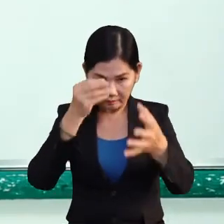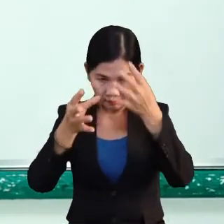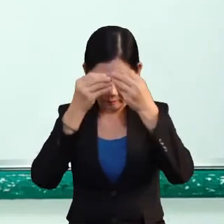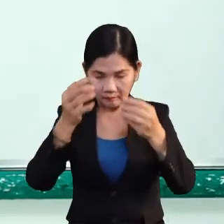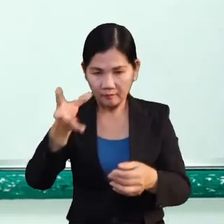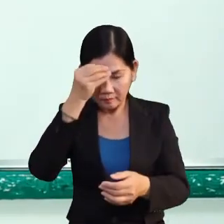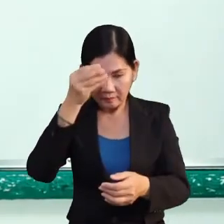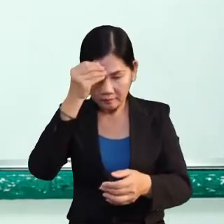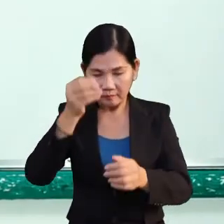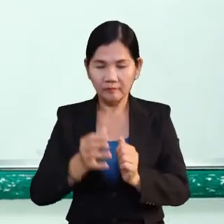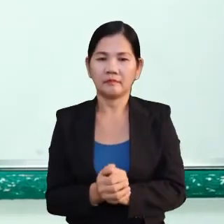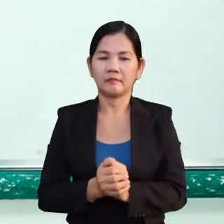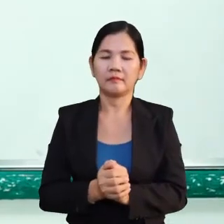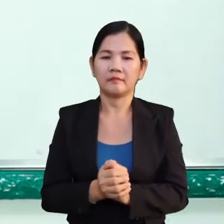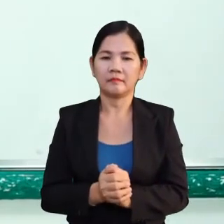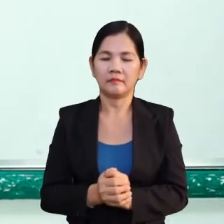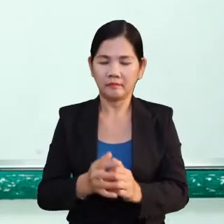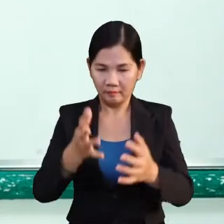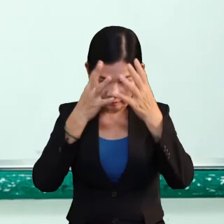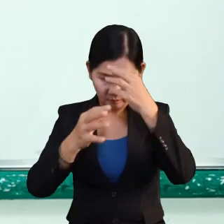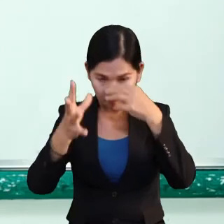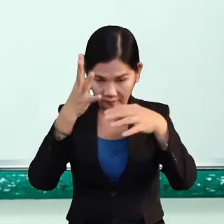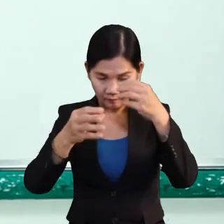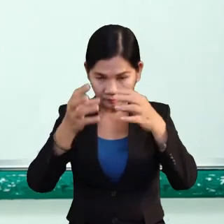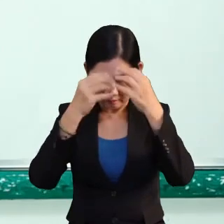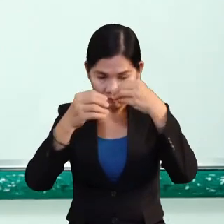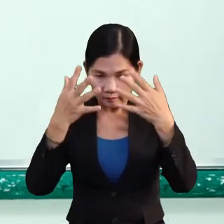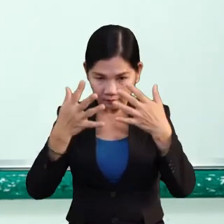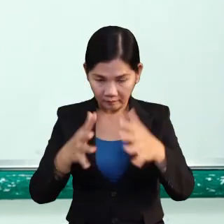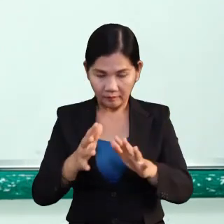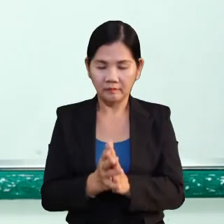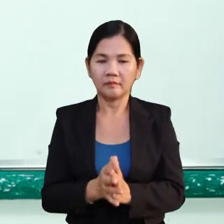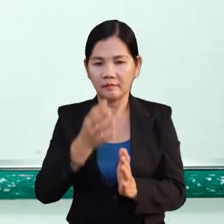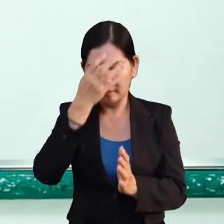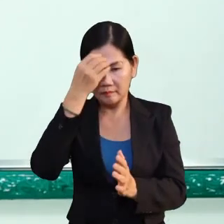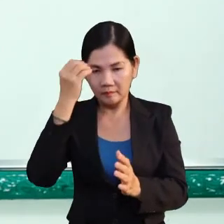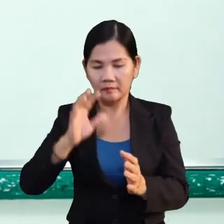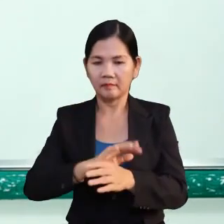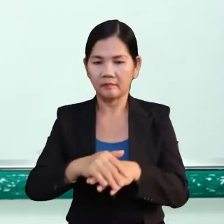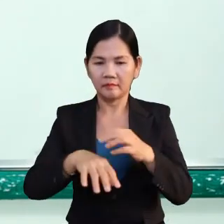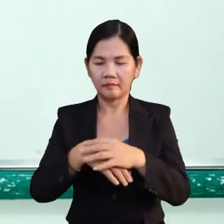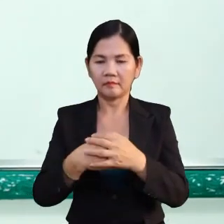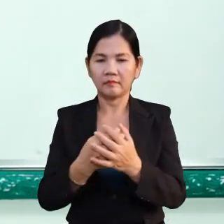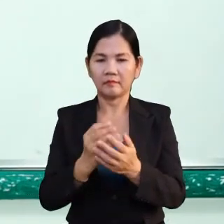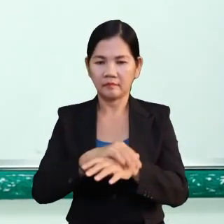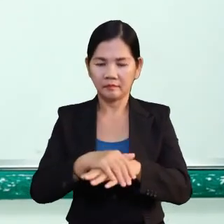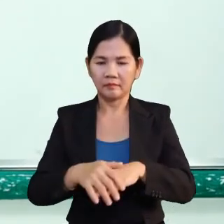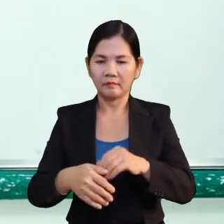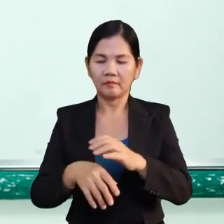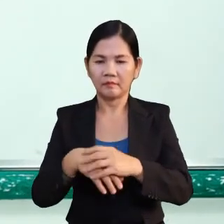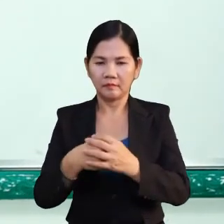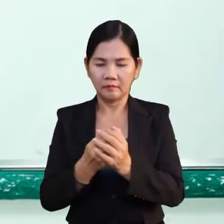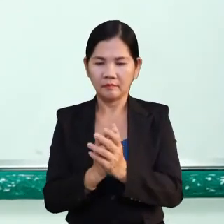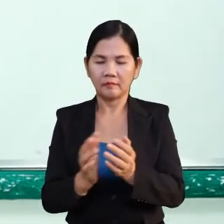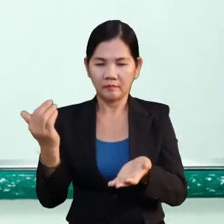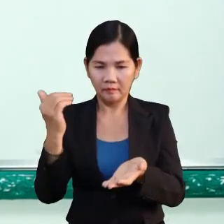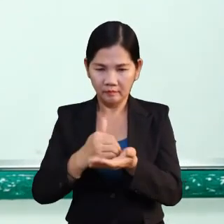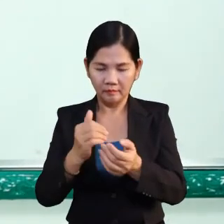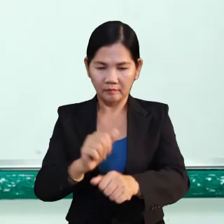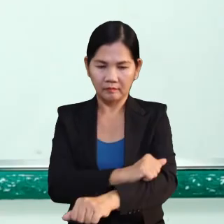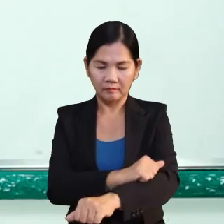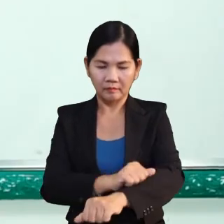កគ្រូចាអញ្ចឹងក្រោយពីកូនរៀនជាមួយអ្នកគ្រូហើយកូនកុំភ្លេចណាឧស្សាហ៍លាងសម្អាតដៃកូនឲ្យបានញឹកញាប់ជាមួយនឹ